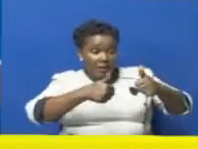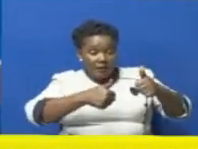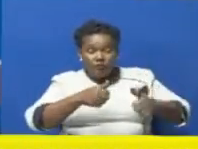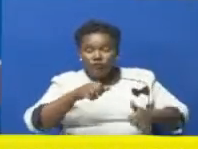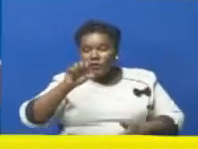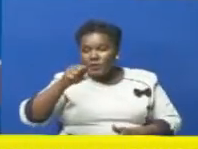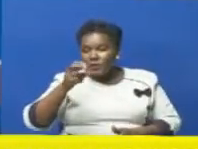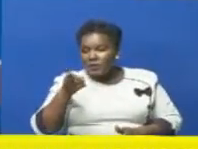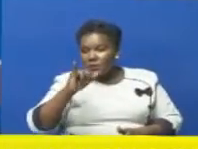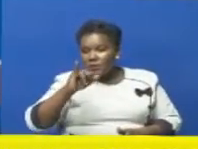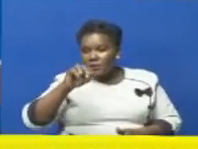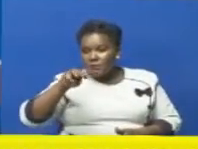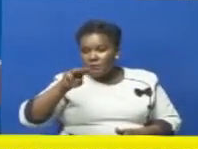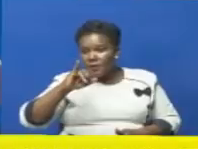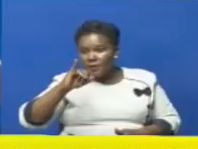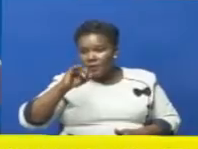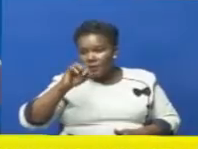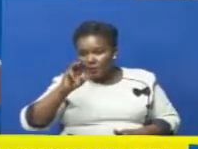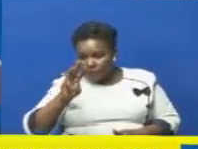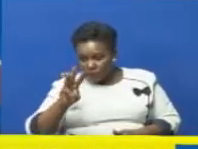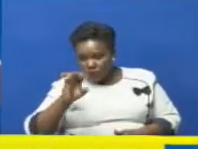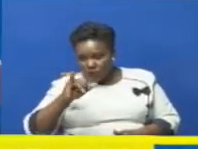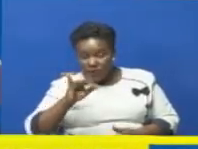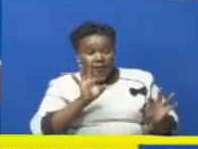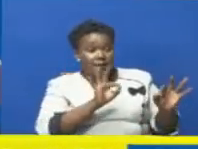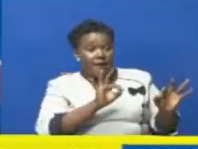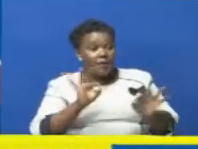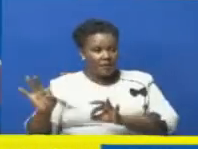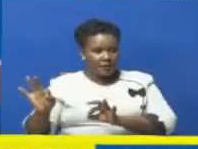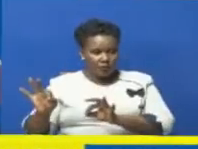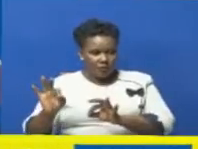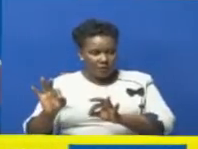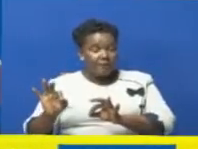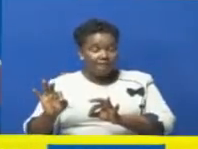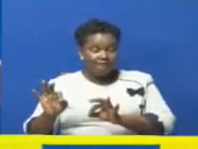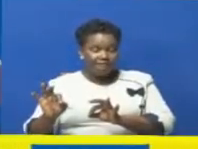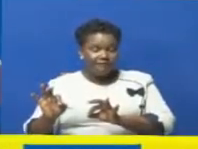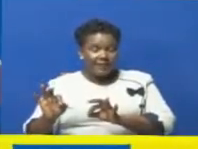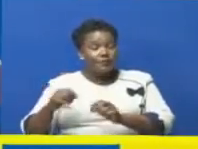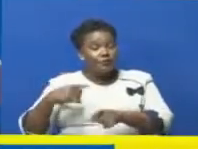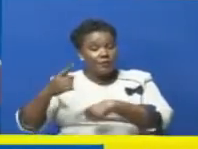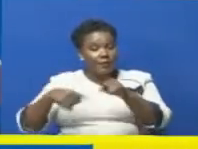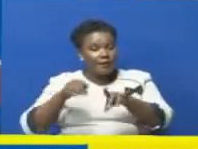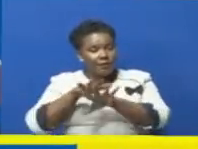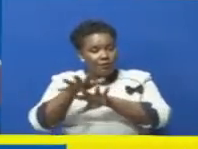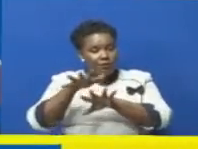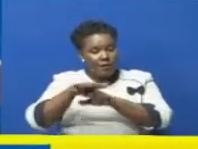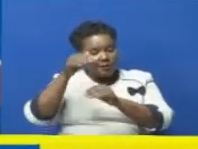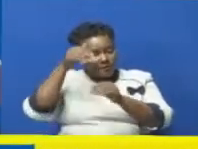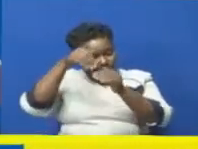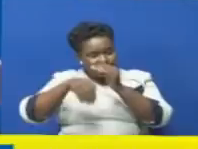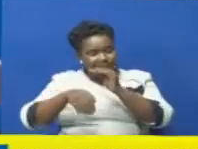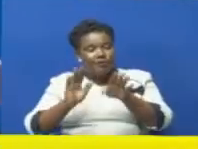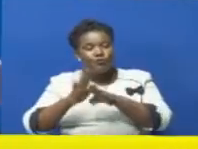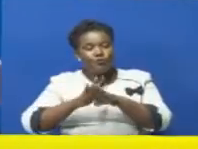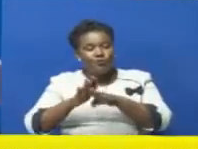yalikuwa yafunguliwe na makamu wa rais Dr. Philip Mpango, na tutaendelea kufahamisha zaidi kuhusiana na jambo hilo.